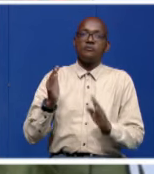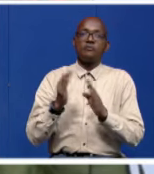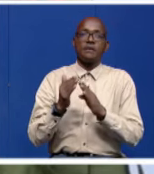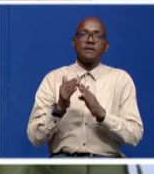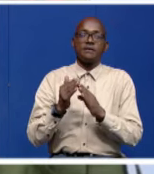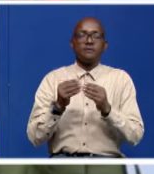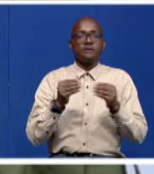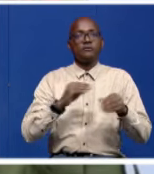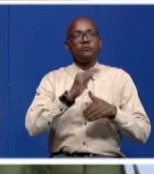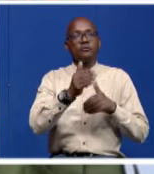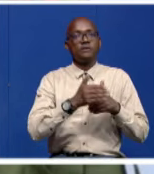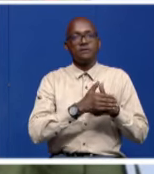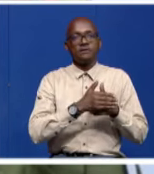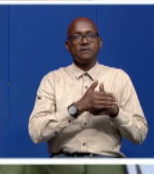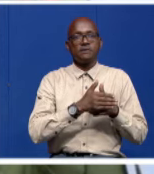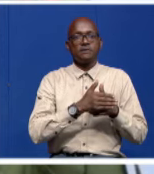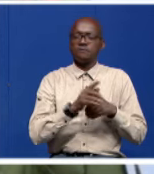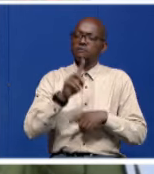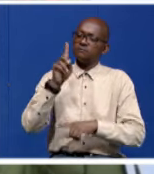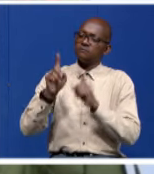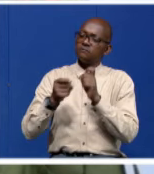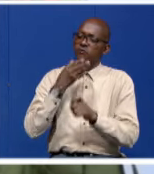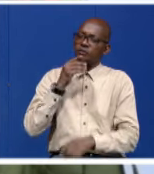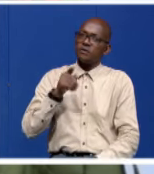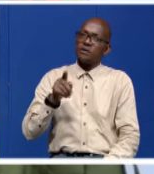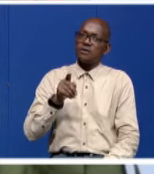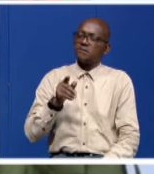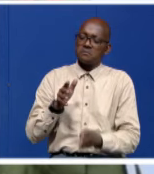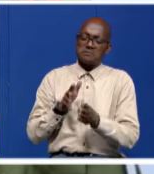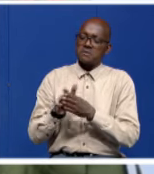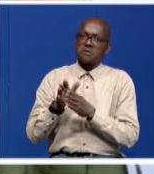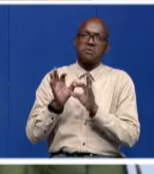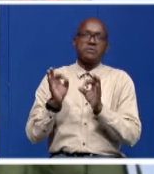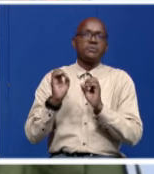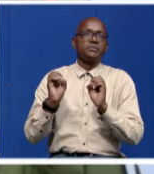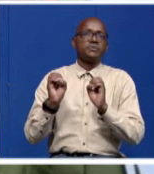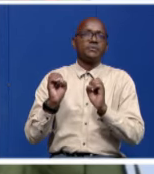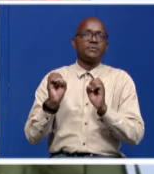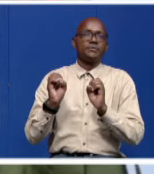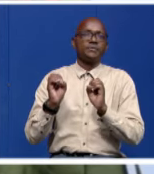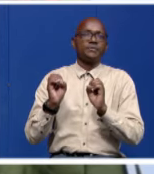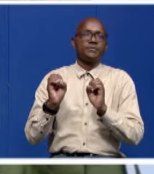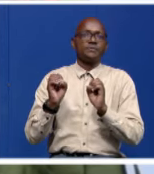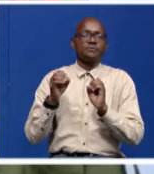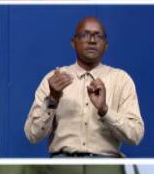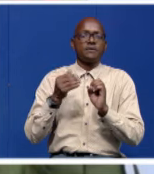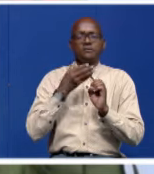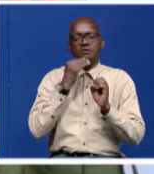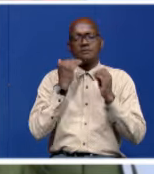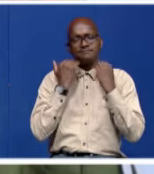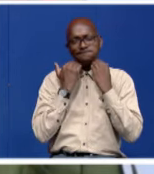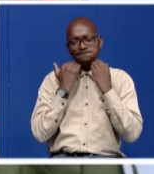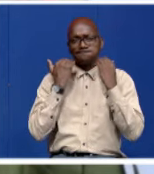na alichakur naji na mume Wake haku naMao mazuri jambo ambo lisha has